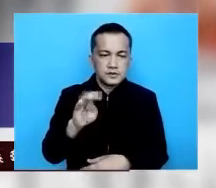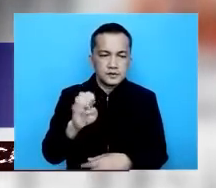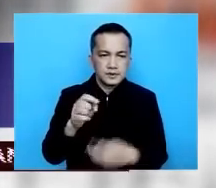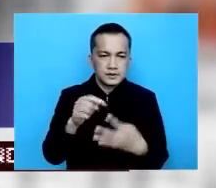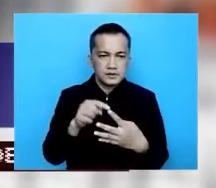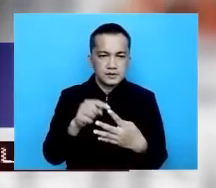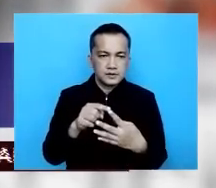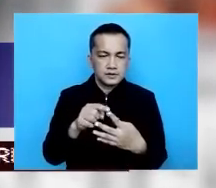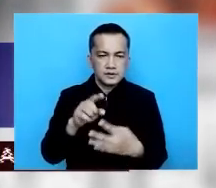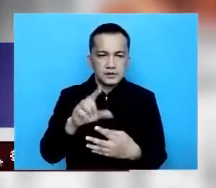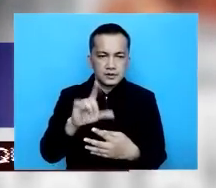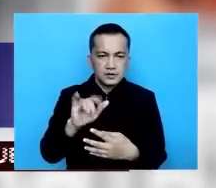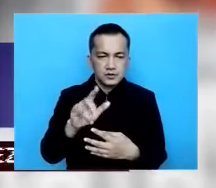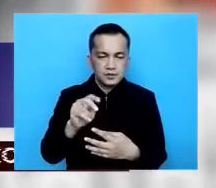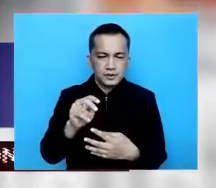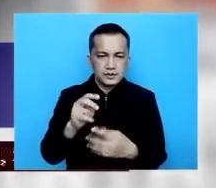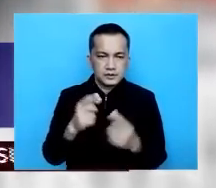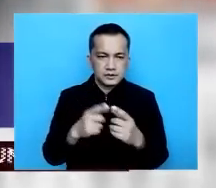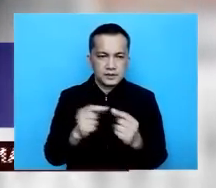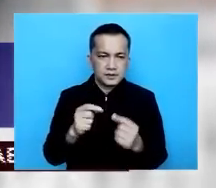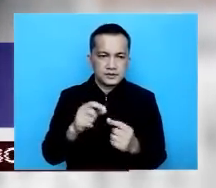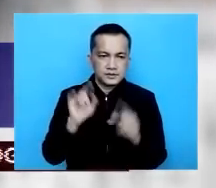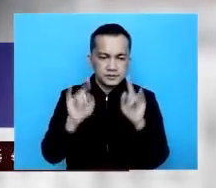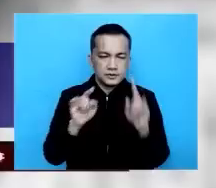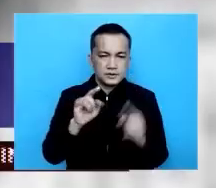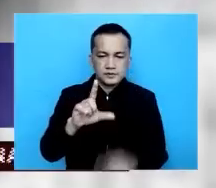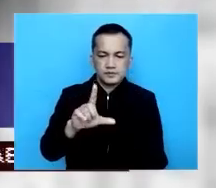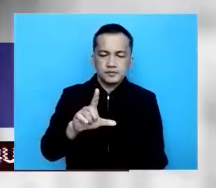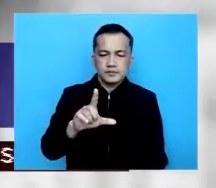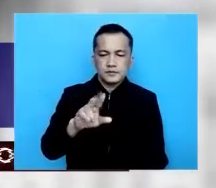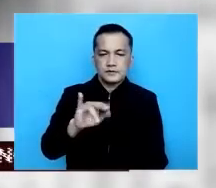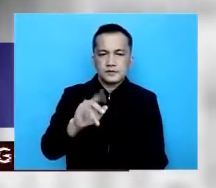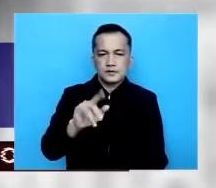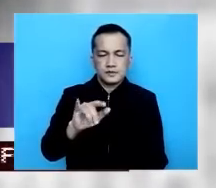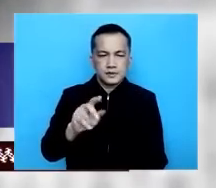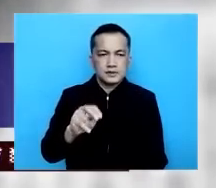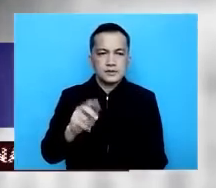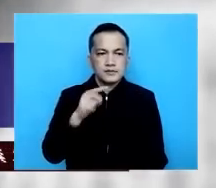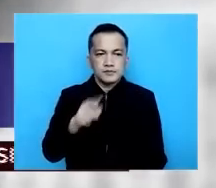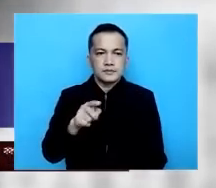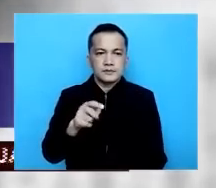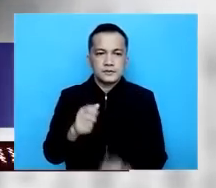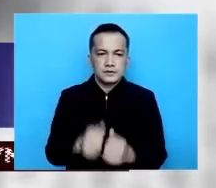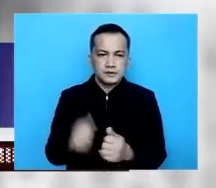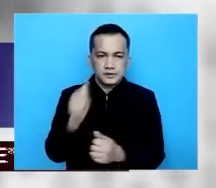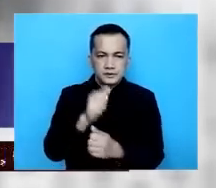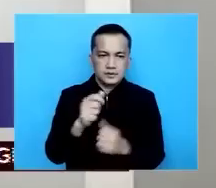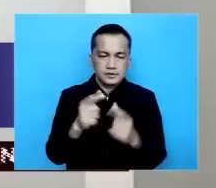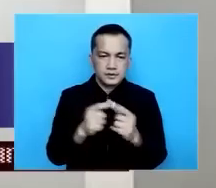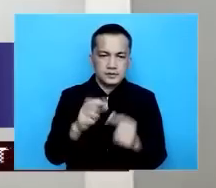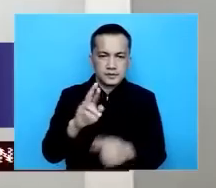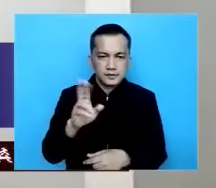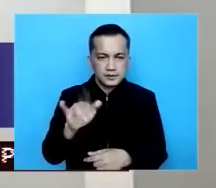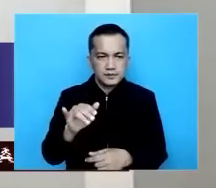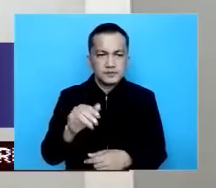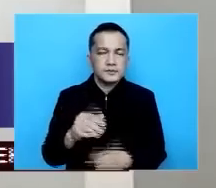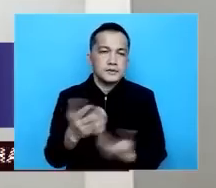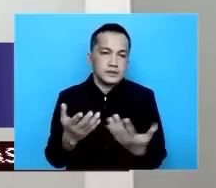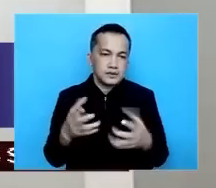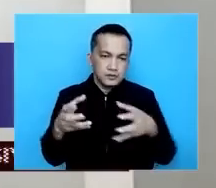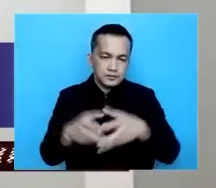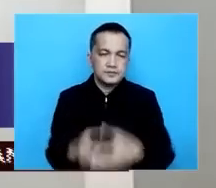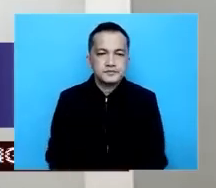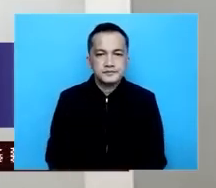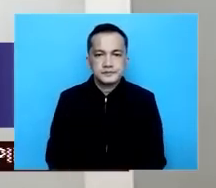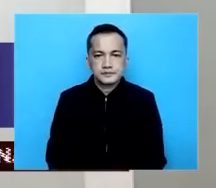alias Luffy ng Japanese media. Si alias Luffy ang sinasabing mastermind ng Japanese robbery ring. Sa ngayon,